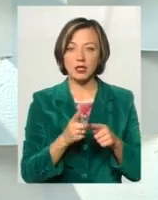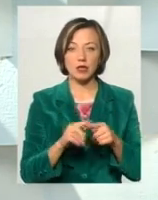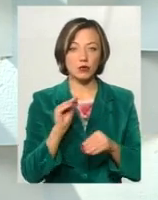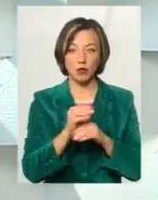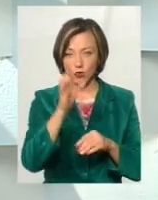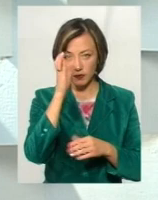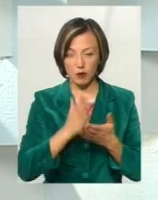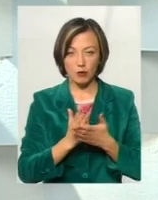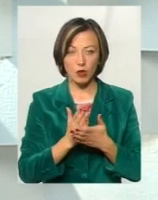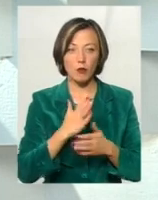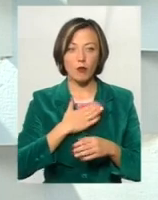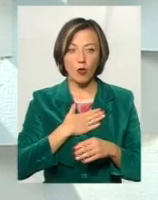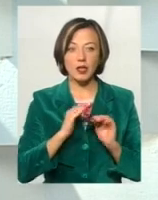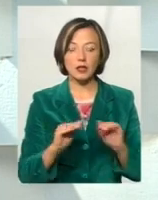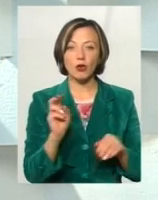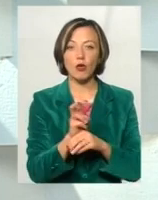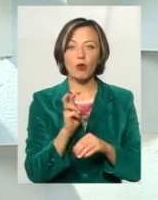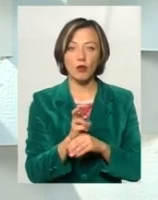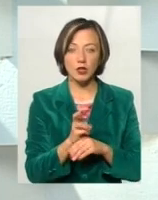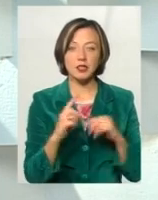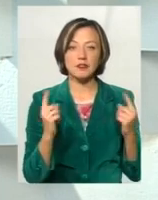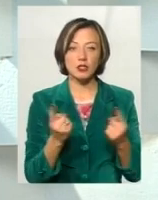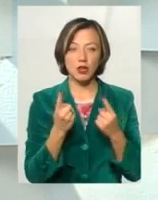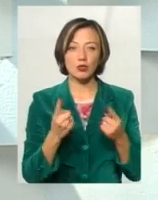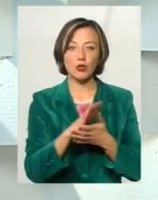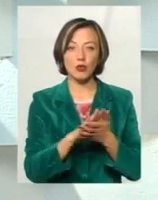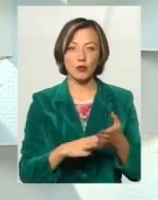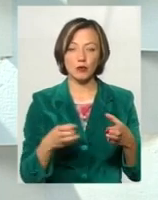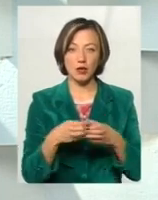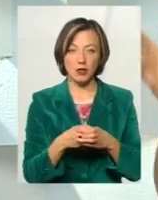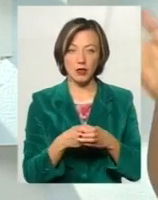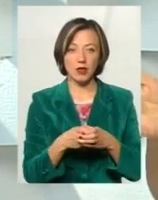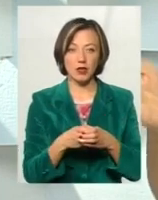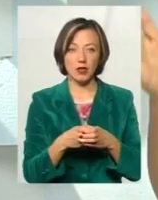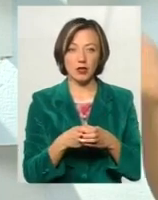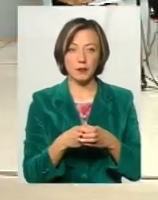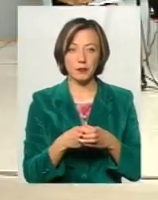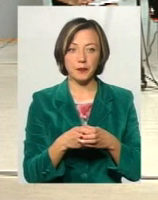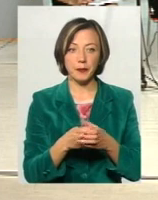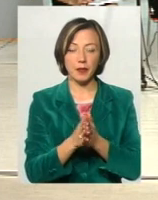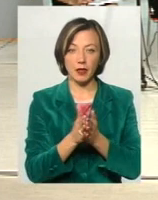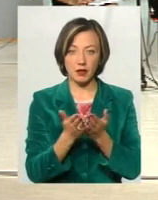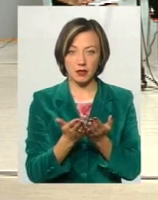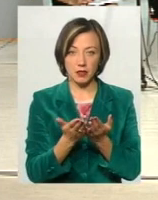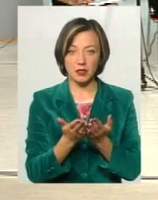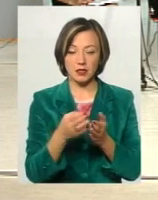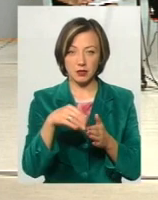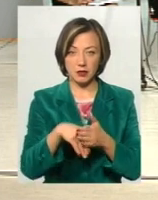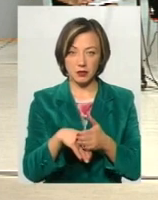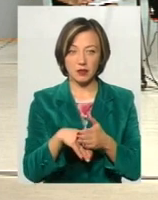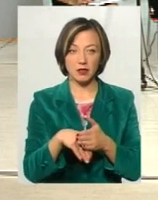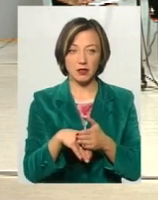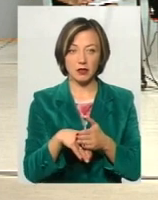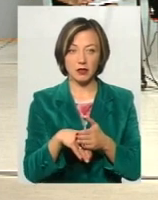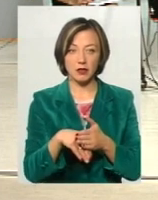додаткова освітня. Мої діти двоє ходять на звичайну продльонку, короткотривала. У мене лежить книжка в сумці,